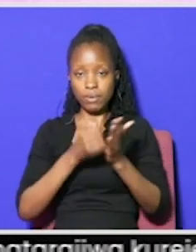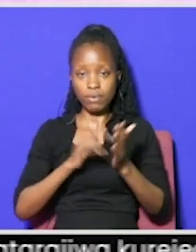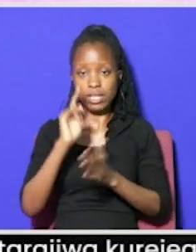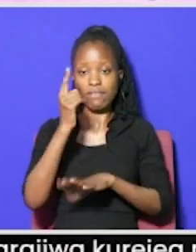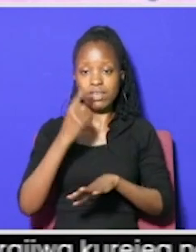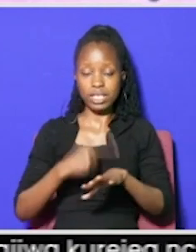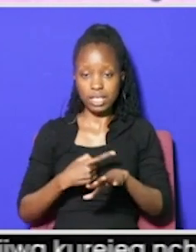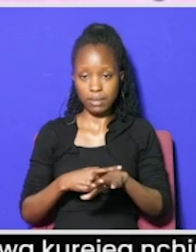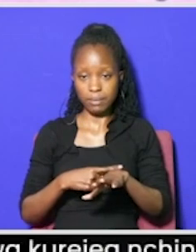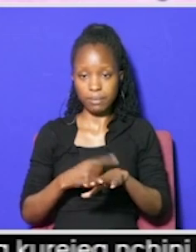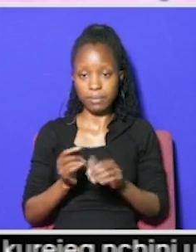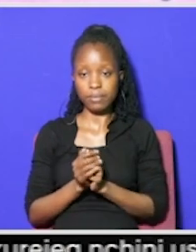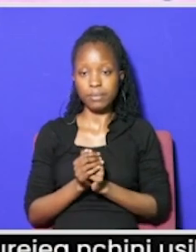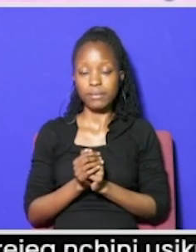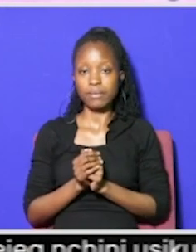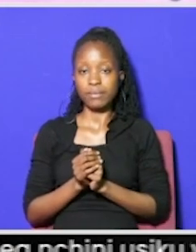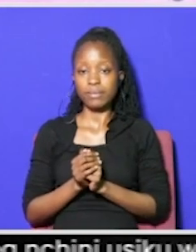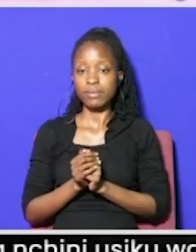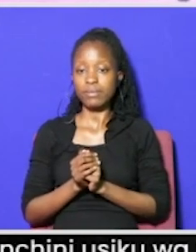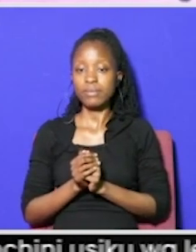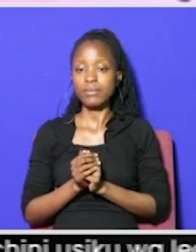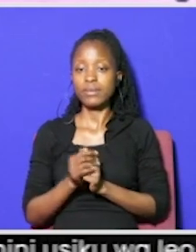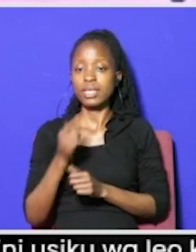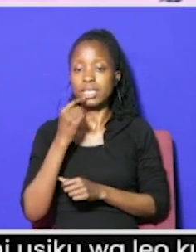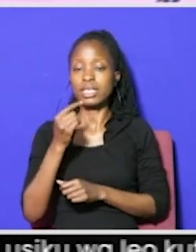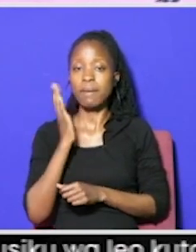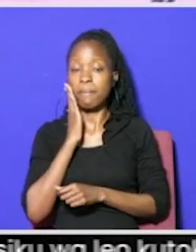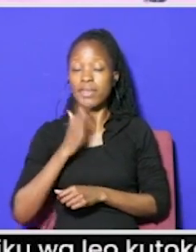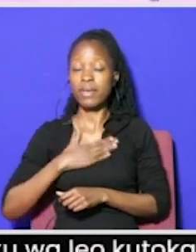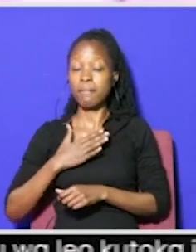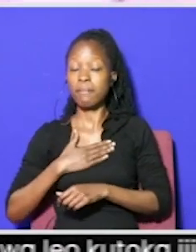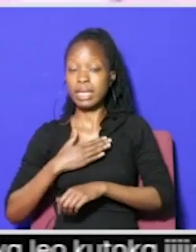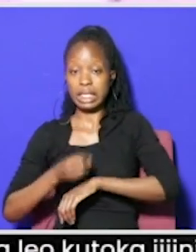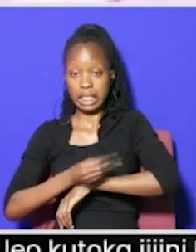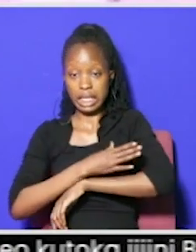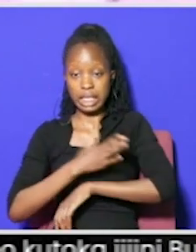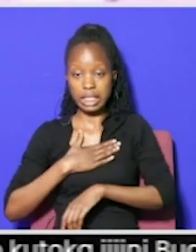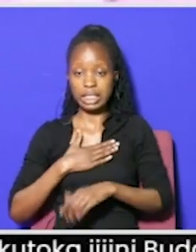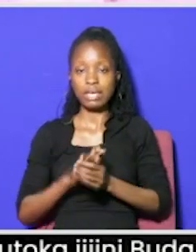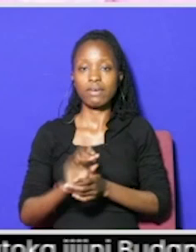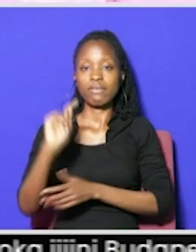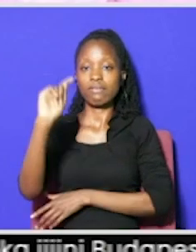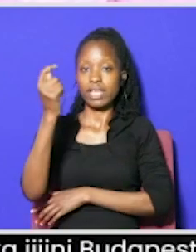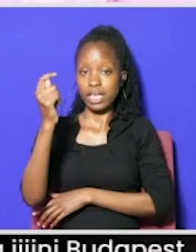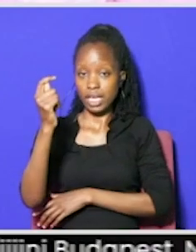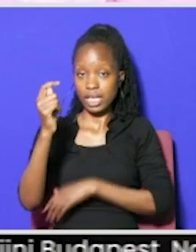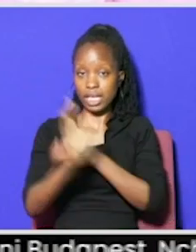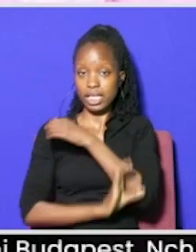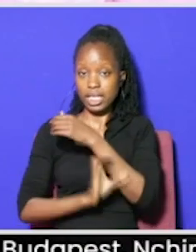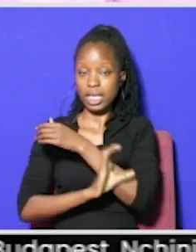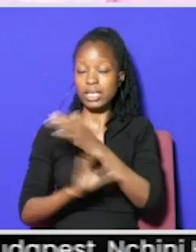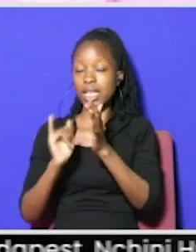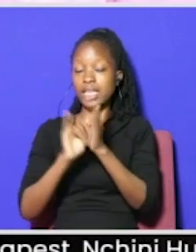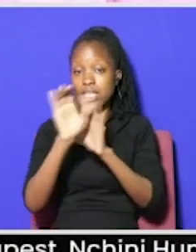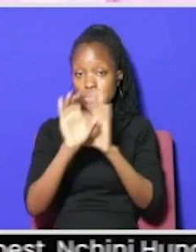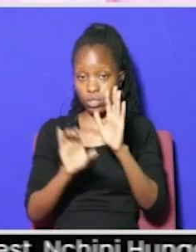time wakasema mamangu wako na cancer, alikuwa na cancer. Nchi ya Kenya ni nchi ambayo iko na katiba